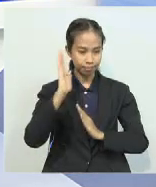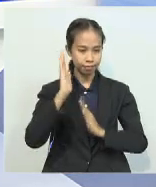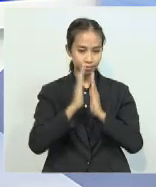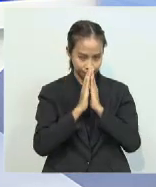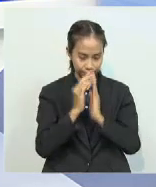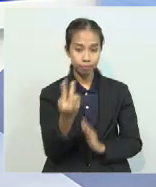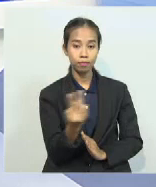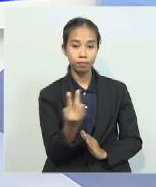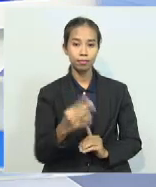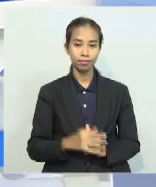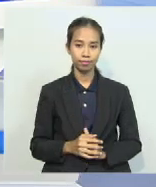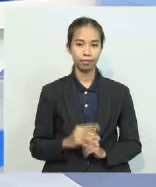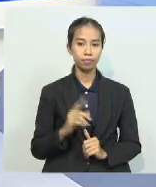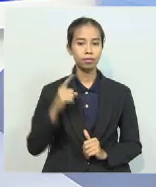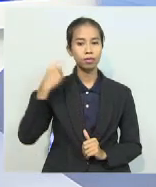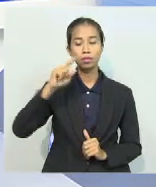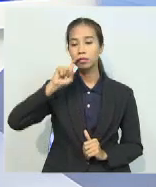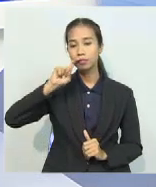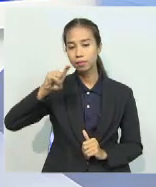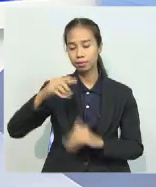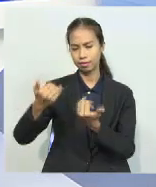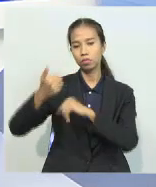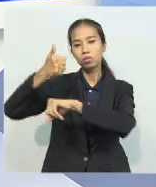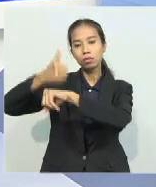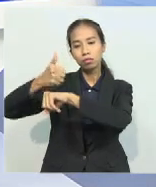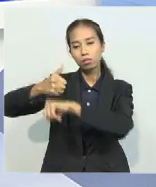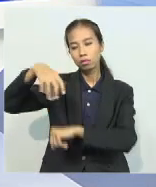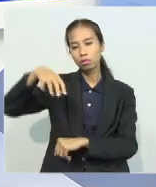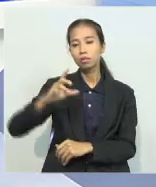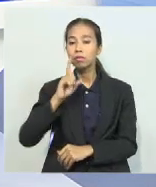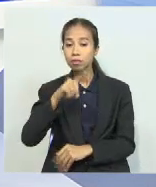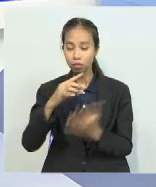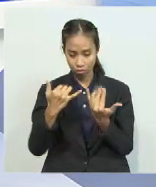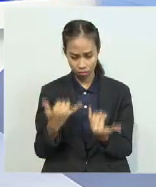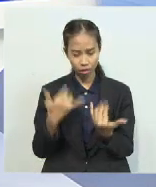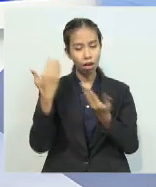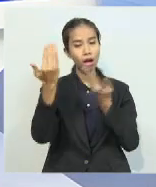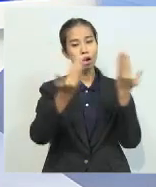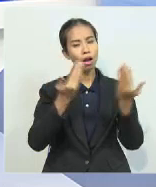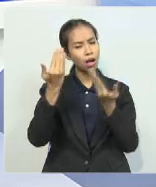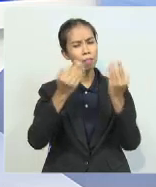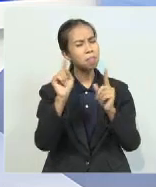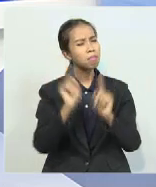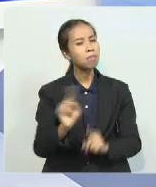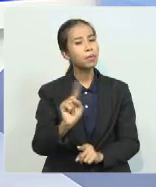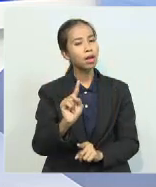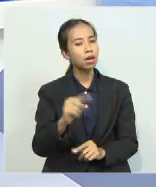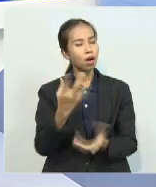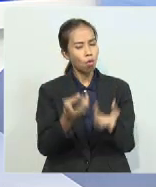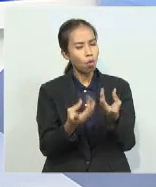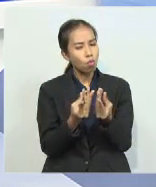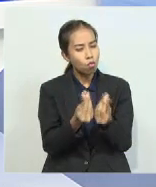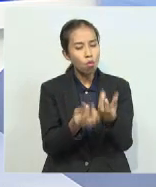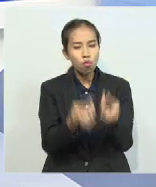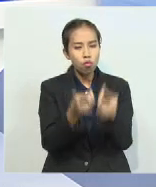ทั้งสองท่านครับ ค่ะท่านอธิบดีคะตกลงแล้วสภาพอากาศในช่วงนี้เนี่ยในบ้านเราเป็นยังไงคะมันจะทำให้วิกฤตฝุ่นละอองเพิ่